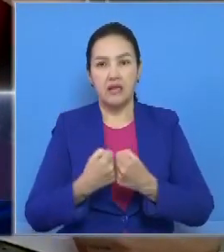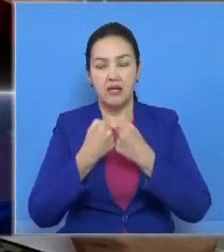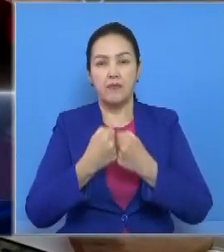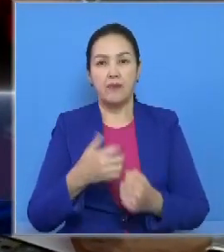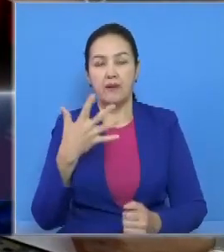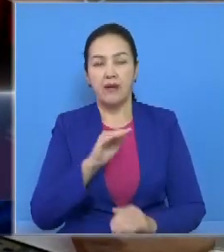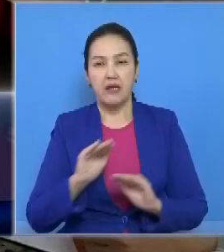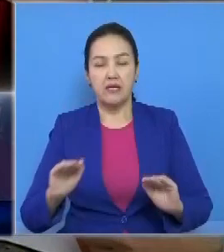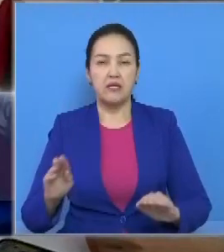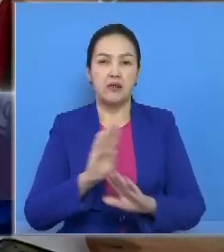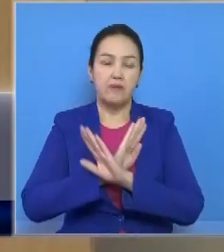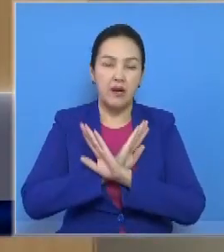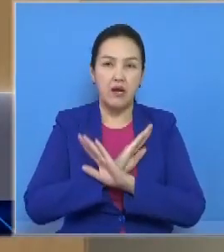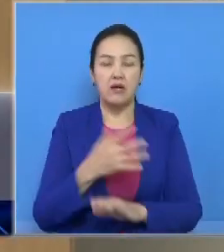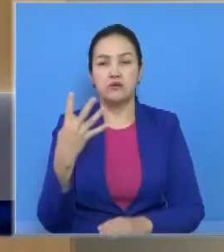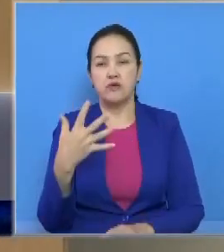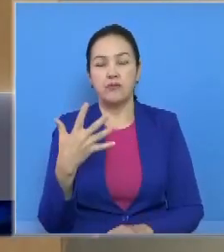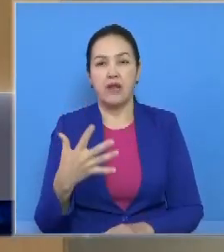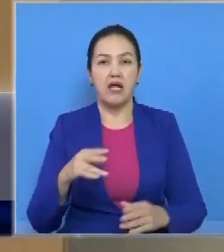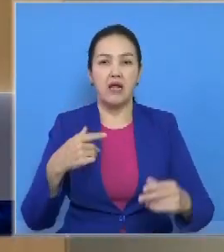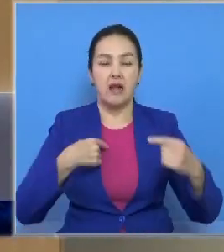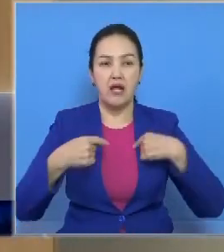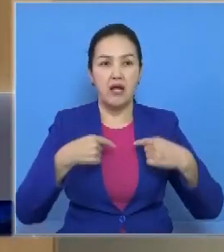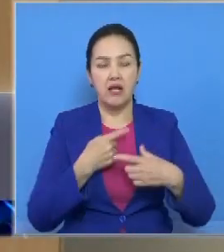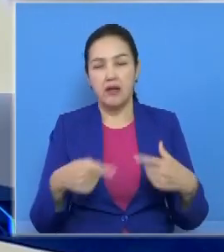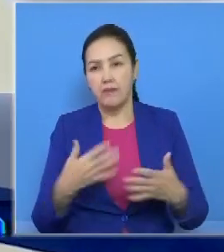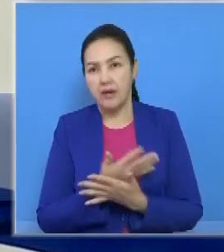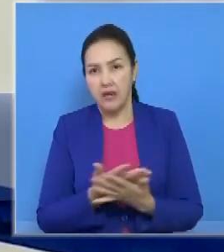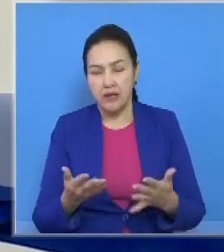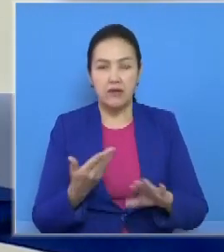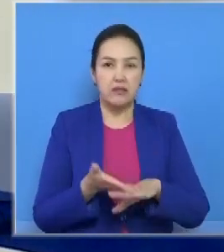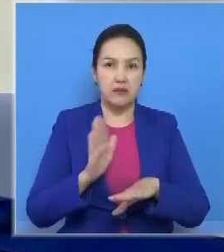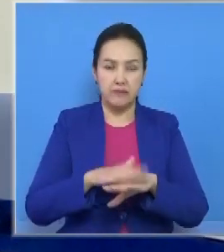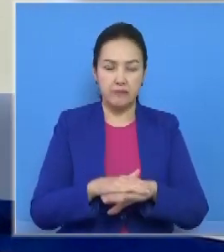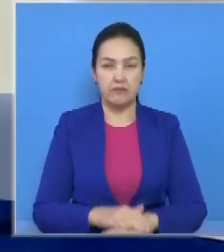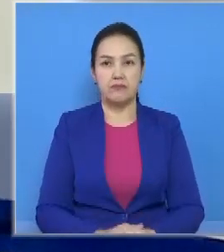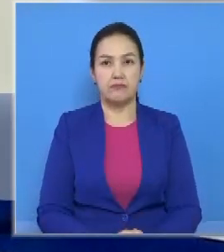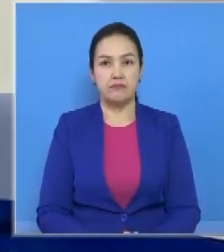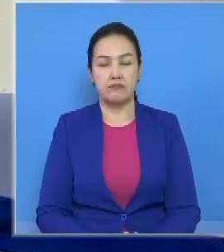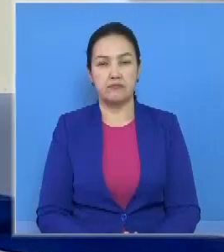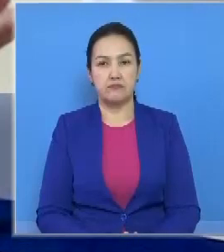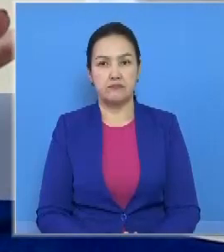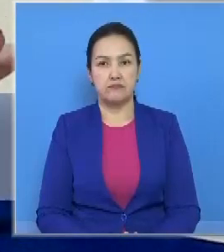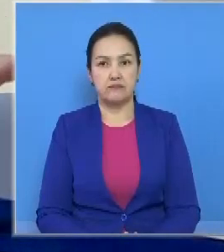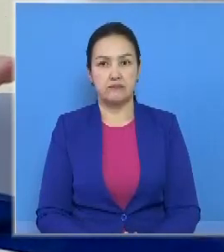которых 5 детей погибли, 45 получили травмы различной степени тяжести.